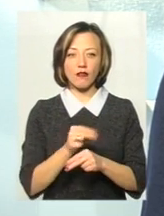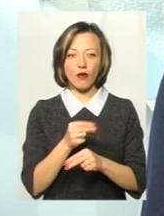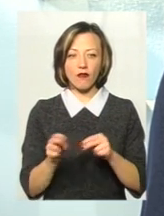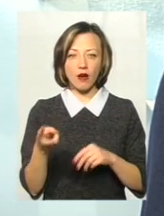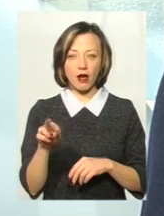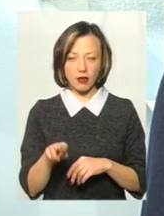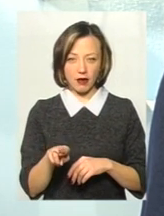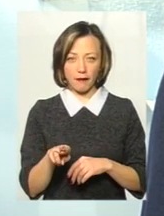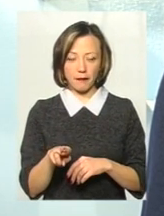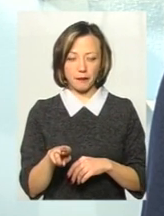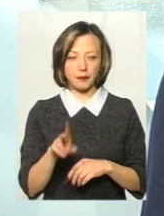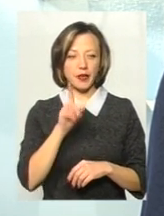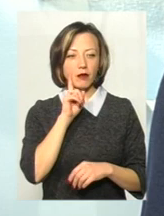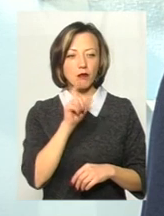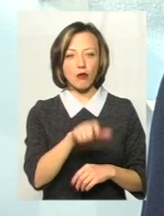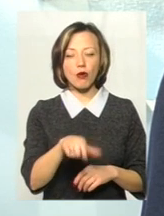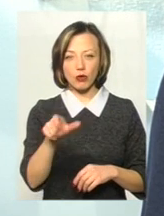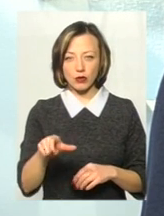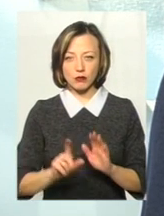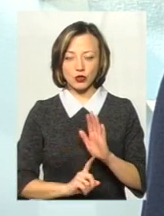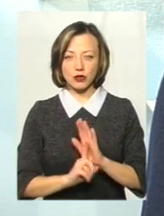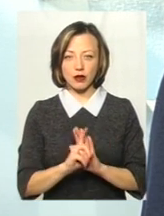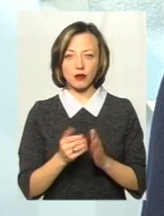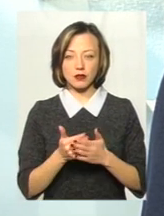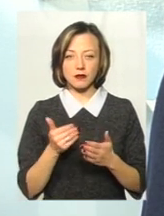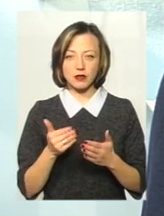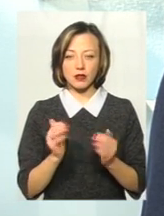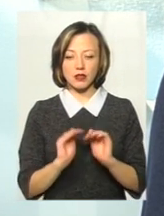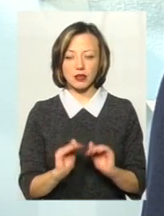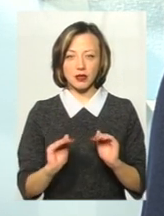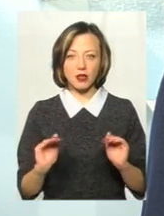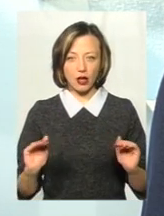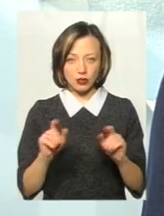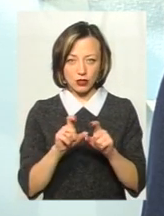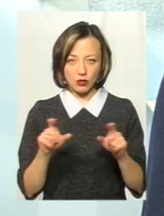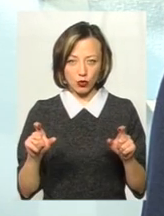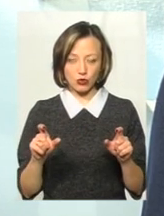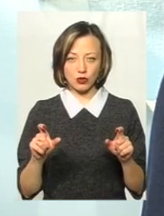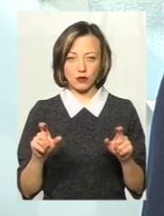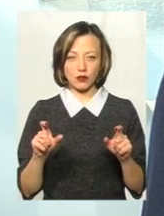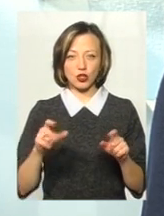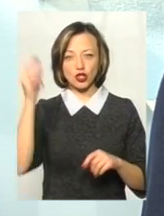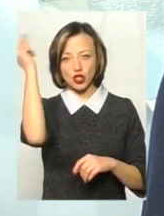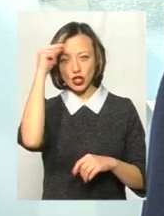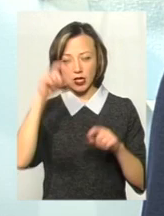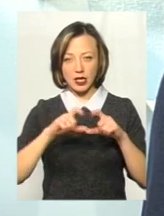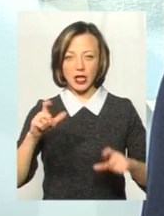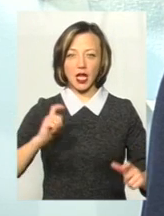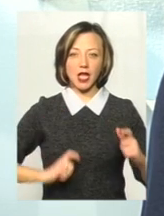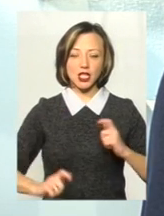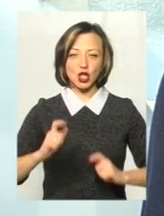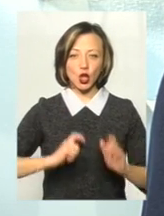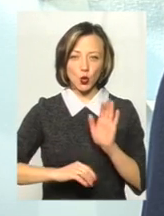виховання молоді, починаючи з дошкільних закладів, шкіл,